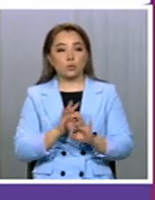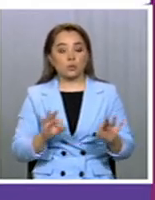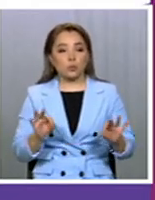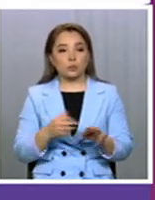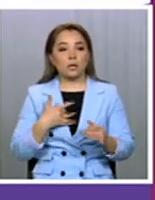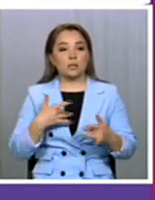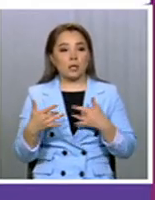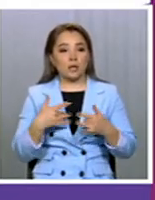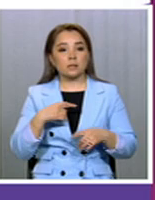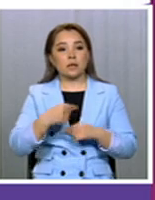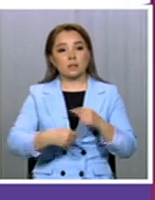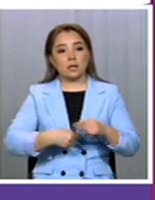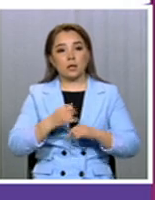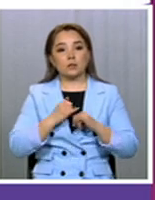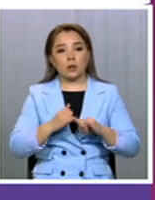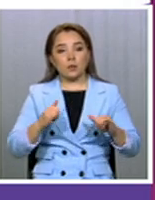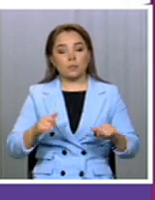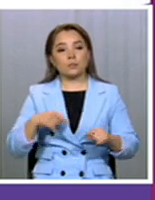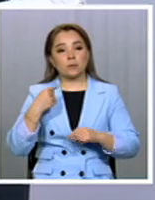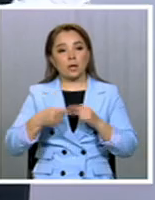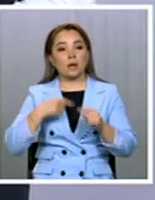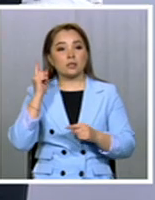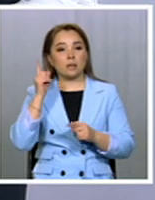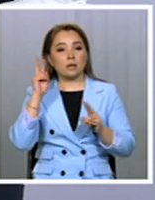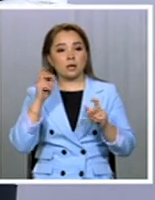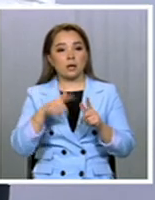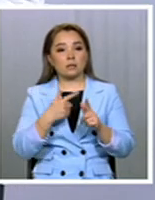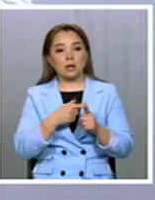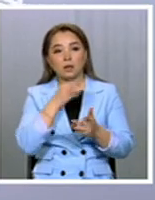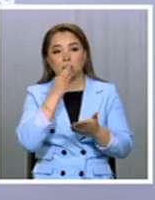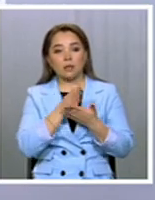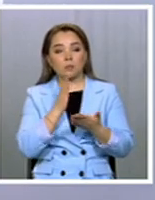өнерінің гүлденген дәуірі деп саналады?